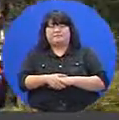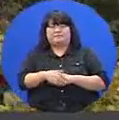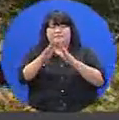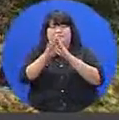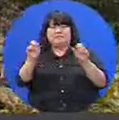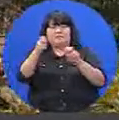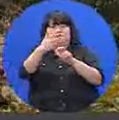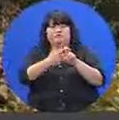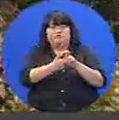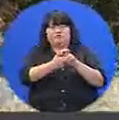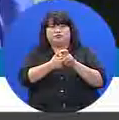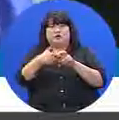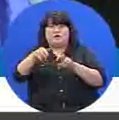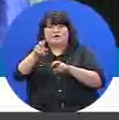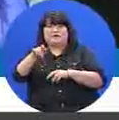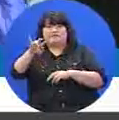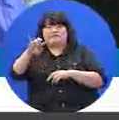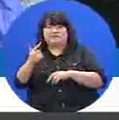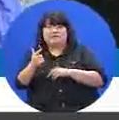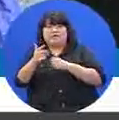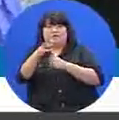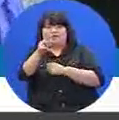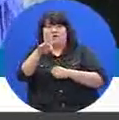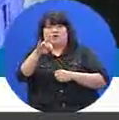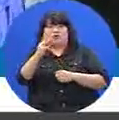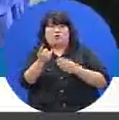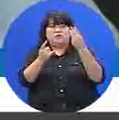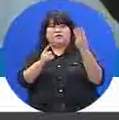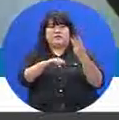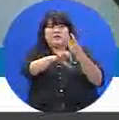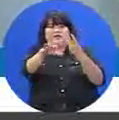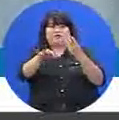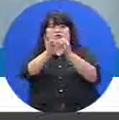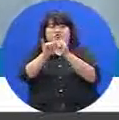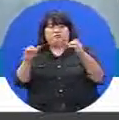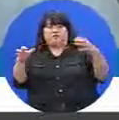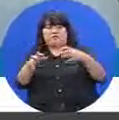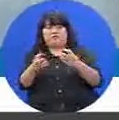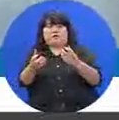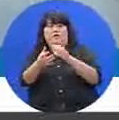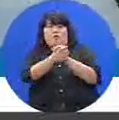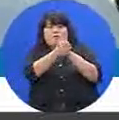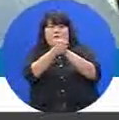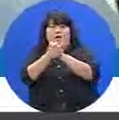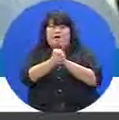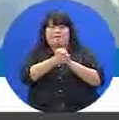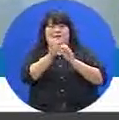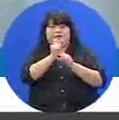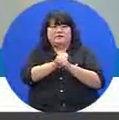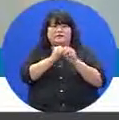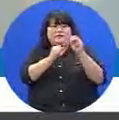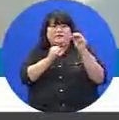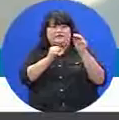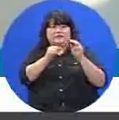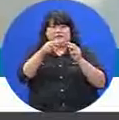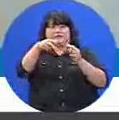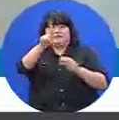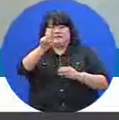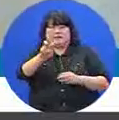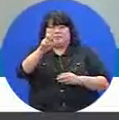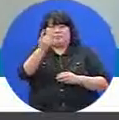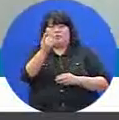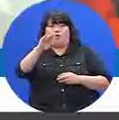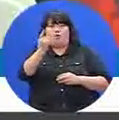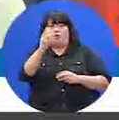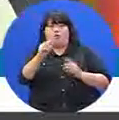전북 무주와 경북 김천, 충북 영동 등 3개 도 주민들이 모여 화합을 다지는 삼도봉 만남의 날 행사가